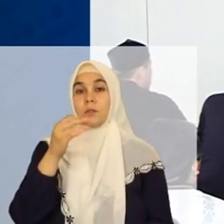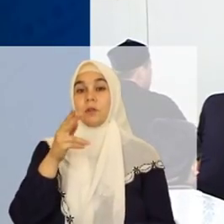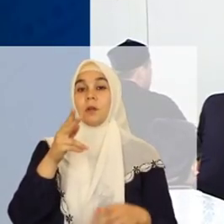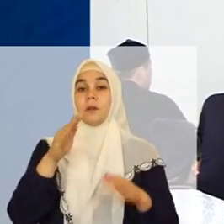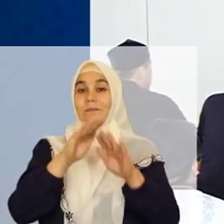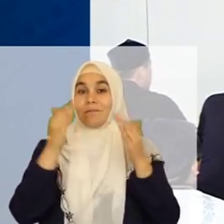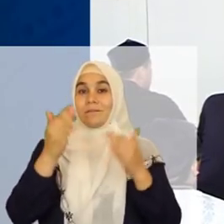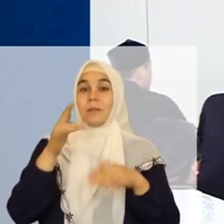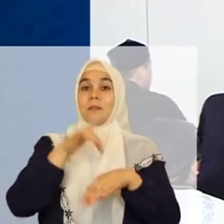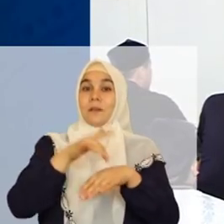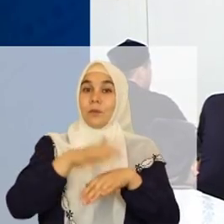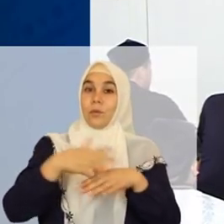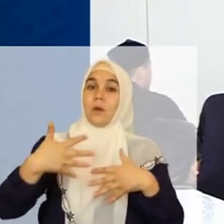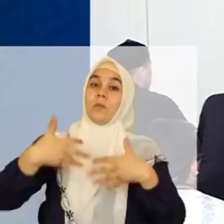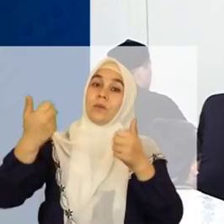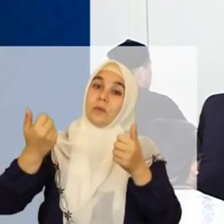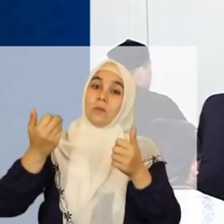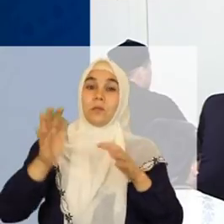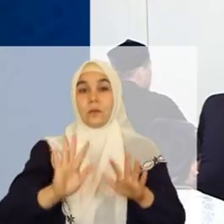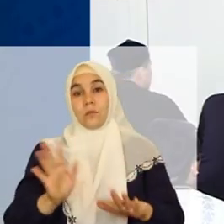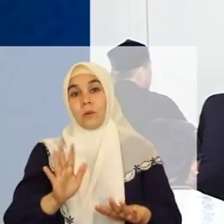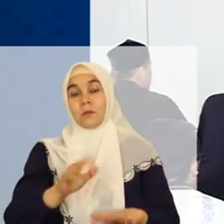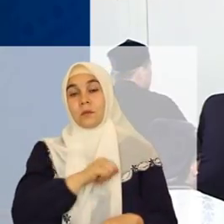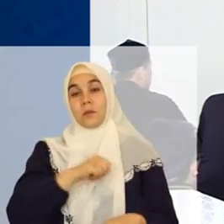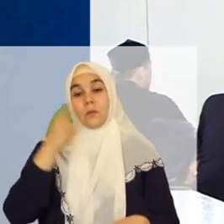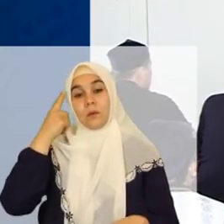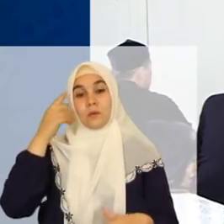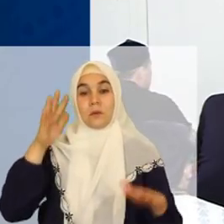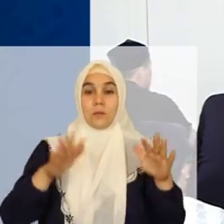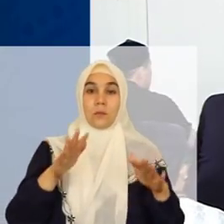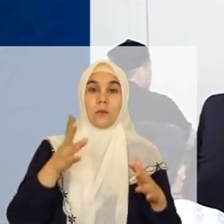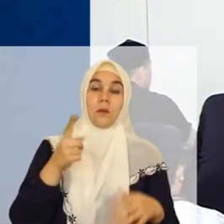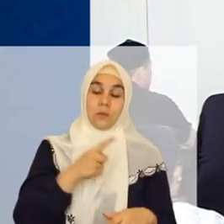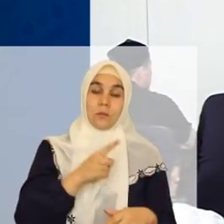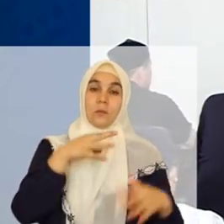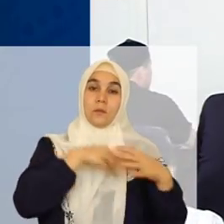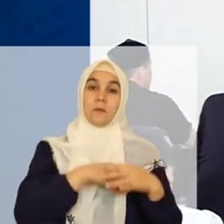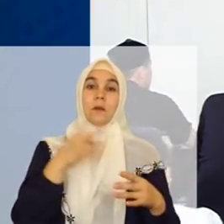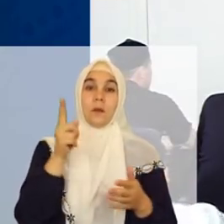qildimu endi qabul bo'ldimikin yoki yo'qmi degan xavf ko'nglida turishi kerak.